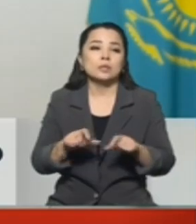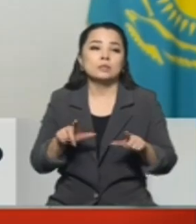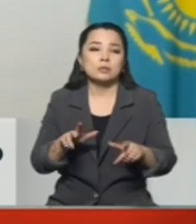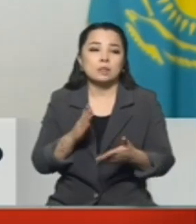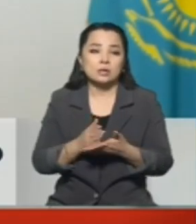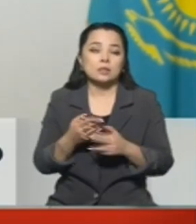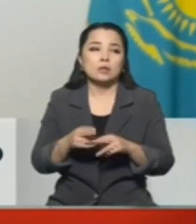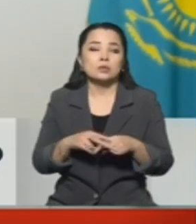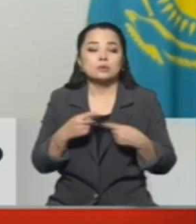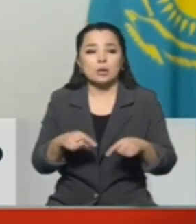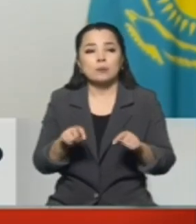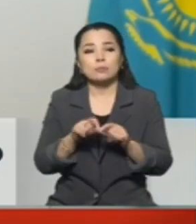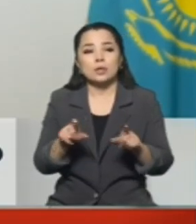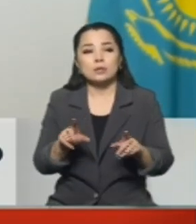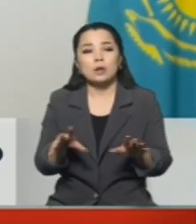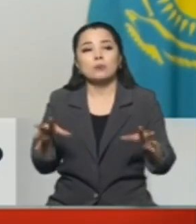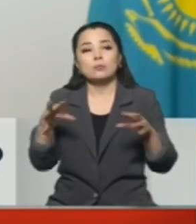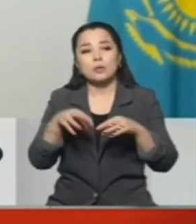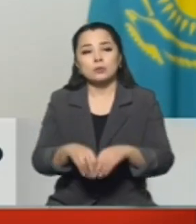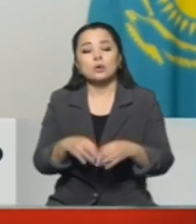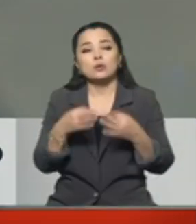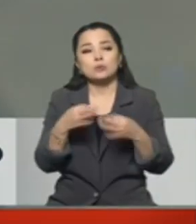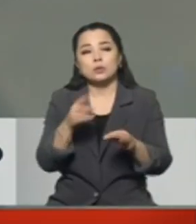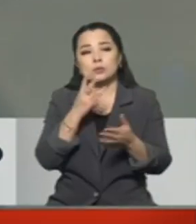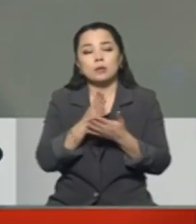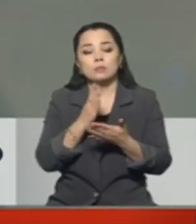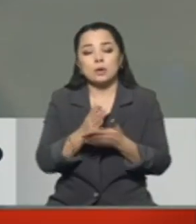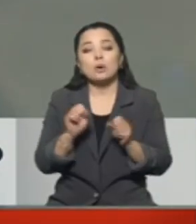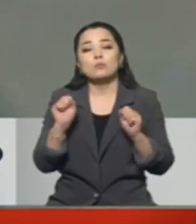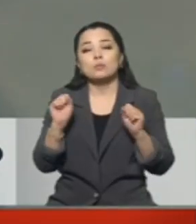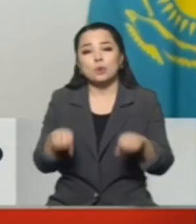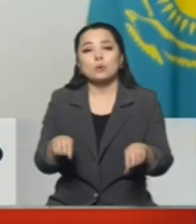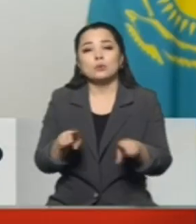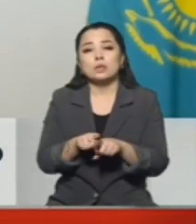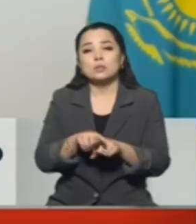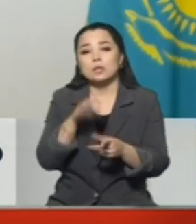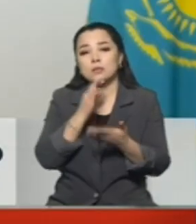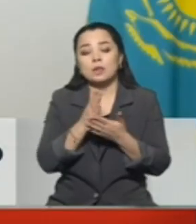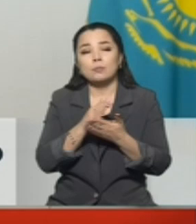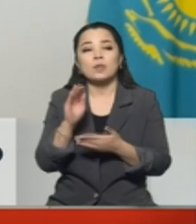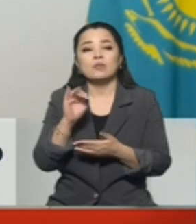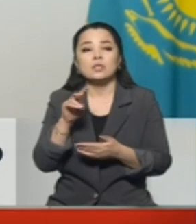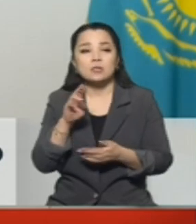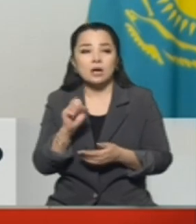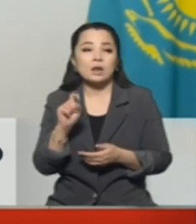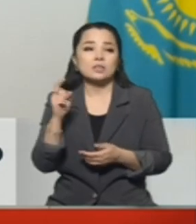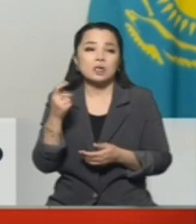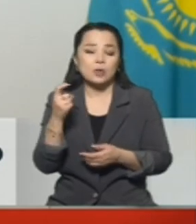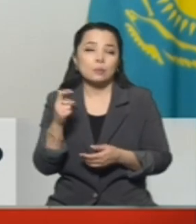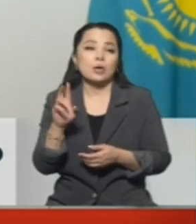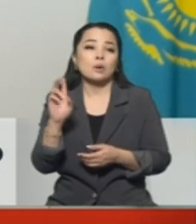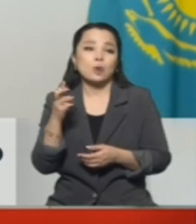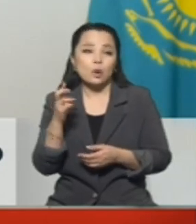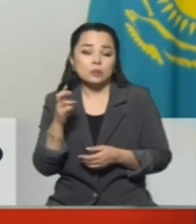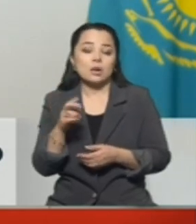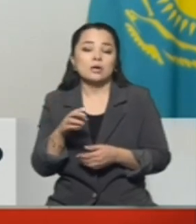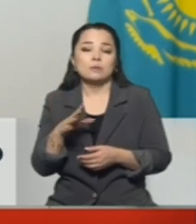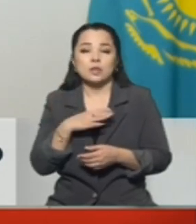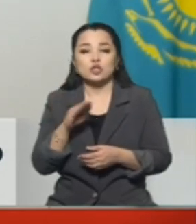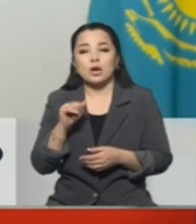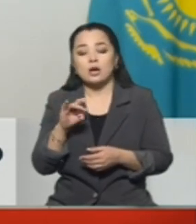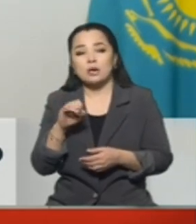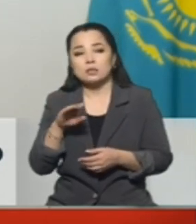кейбір мектептерге оларды біріктіру рұқсатын беріп отырмыз. Біз болады деп, мәселен, физика, химия, биология, жаратылыстану пәні